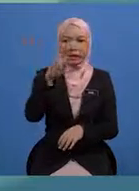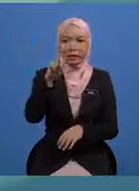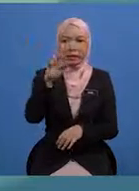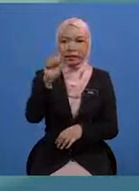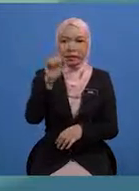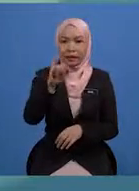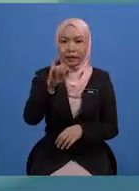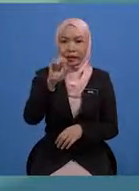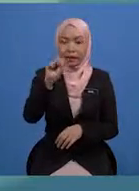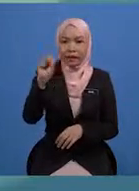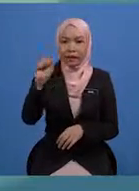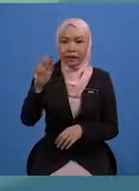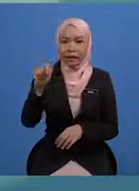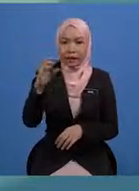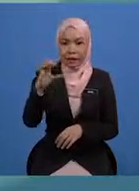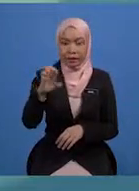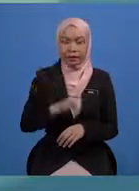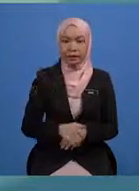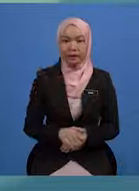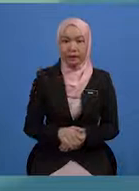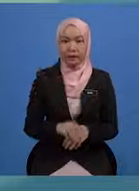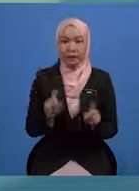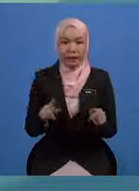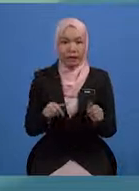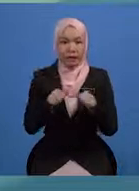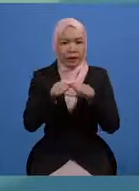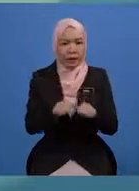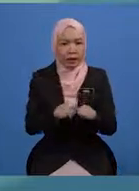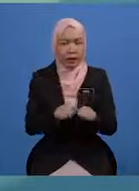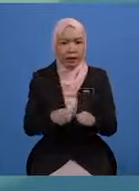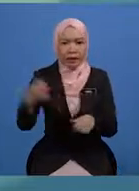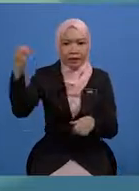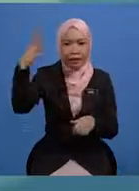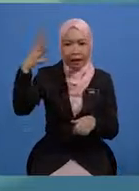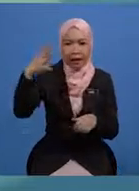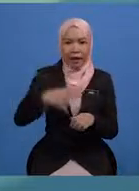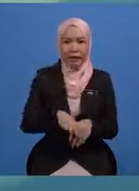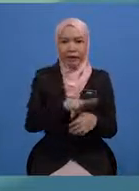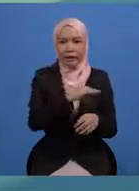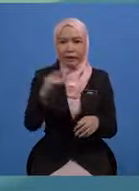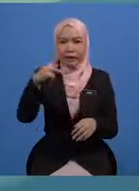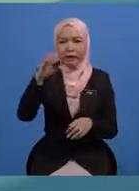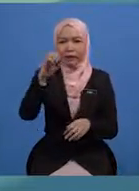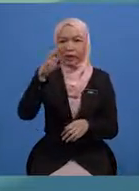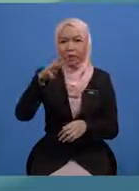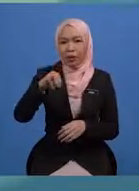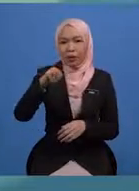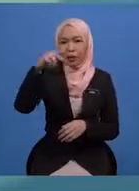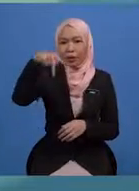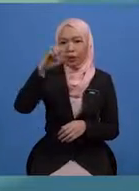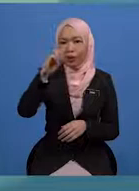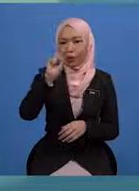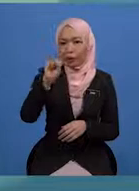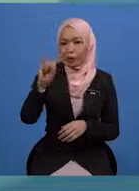menekankan aspek cahaya, perspektif linear dan komposisi. Cahaya